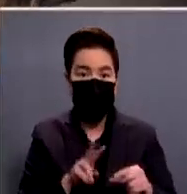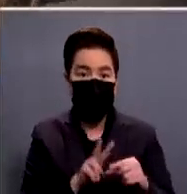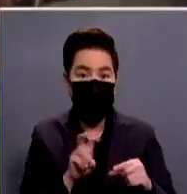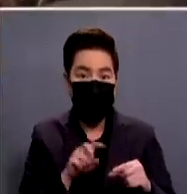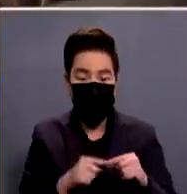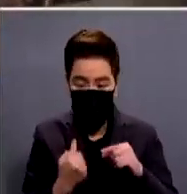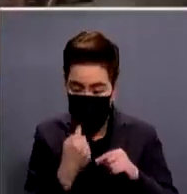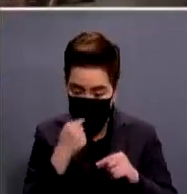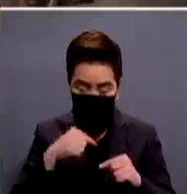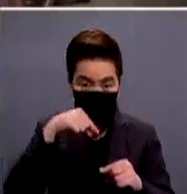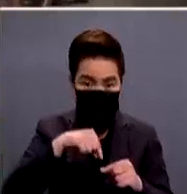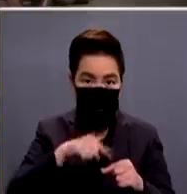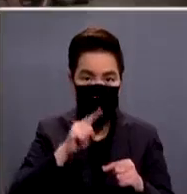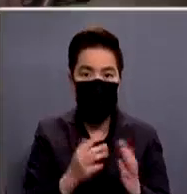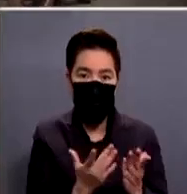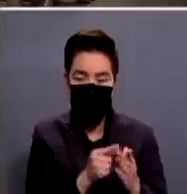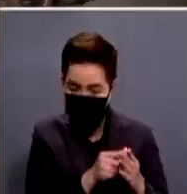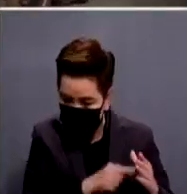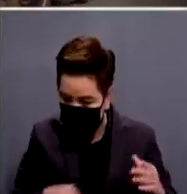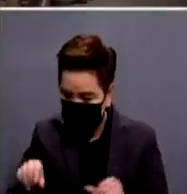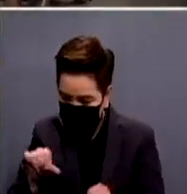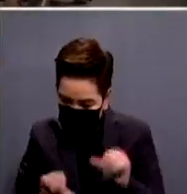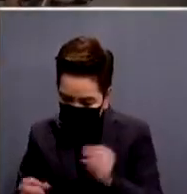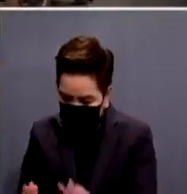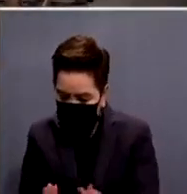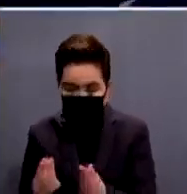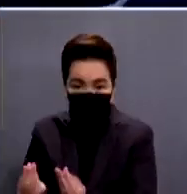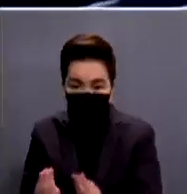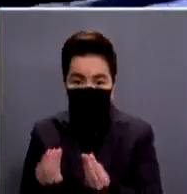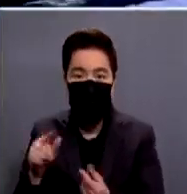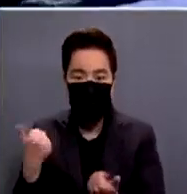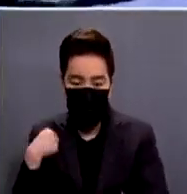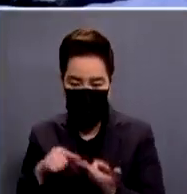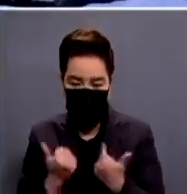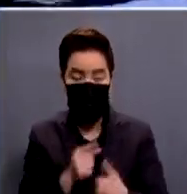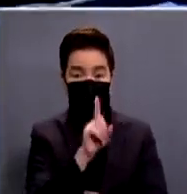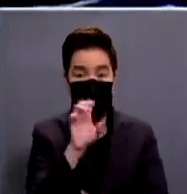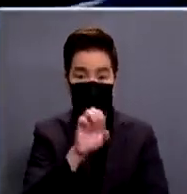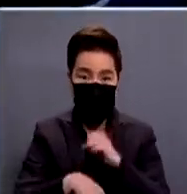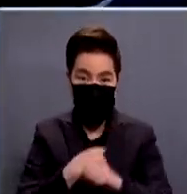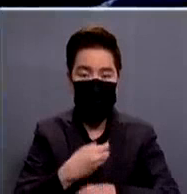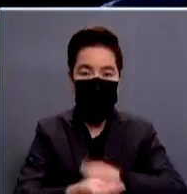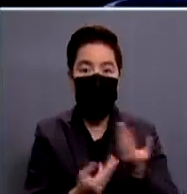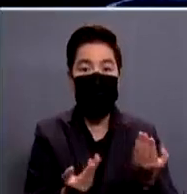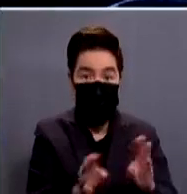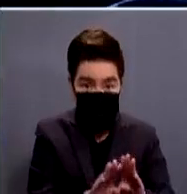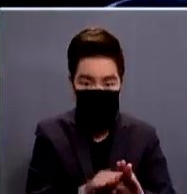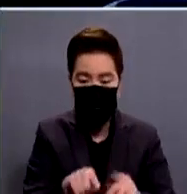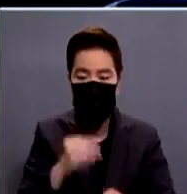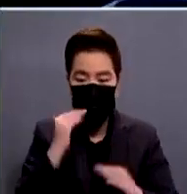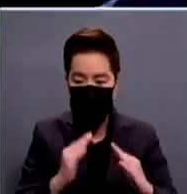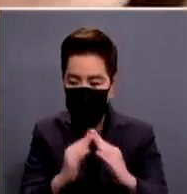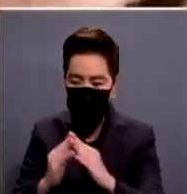นที่พบ ATK เนี่ยต้องรอยืนยันจาก RT-PCR อีกครั้งนึงตอนนี้เขามีการปิดตลาด100ปีตลาดวัดหูล่องรวมถึงปิ